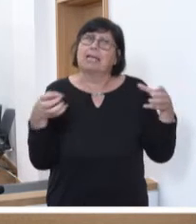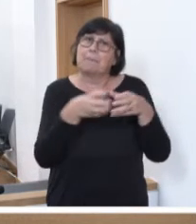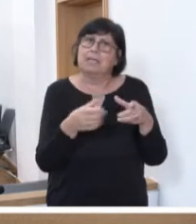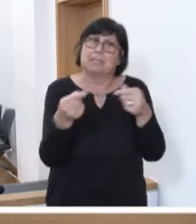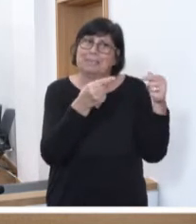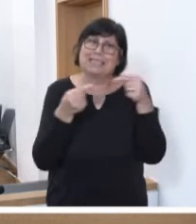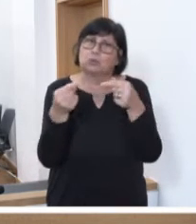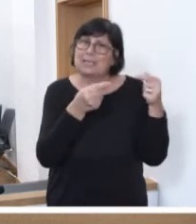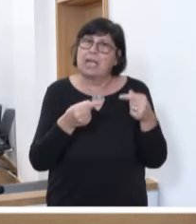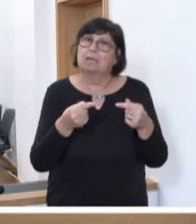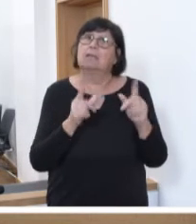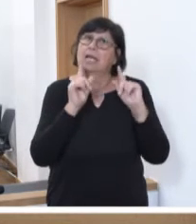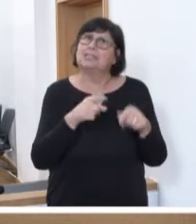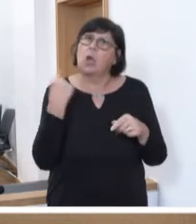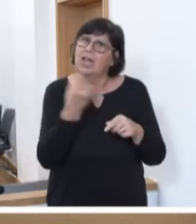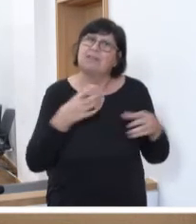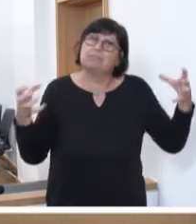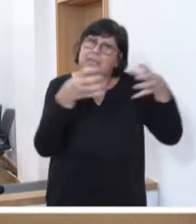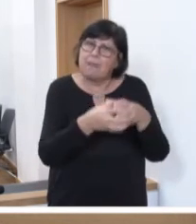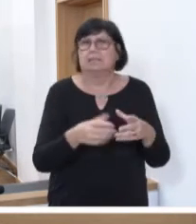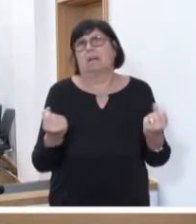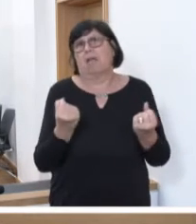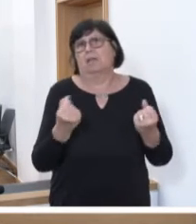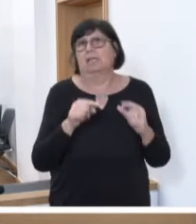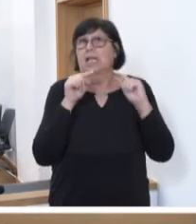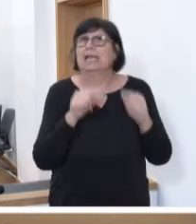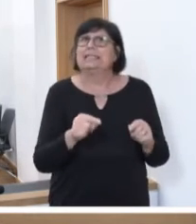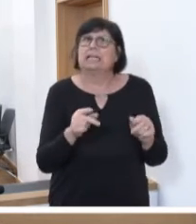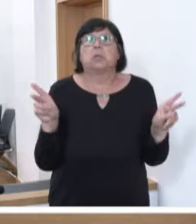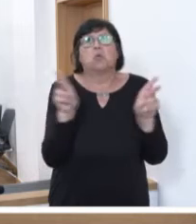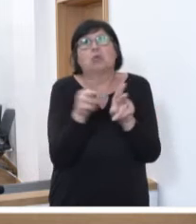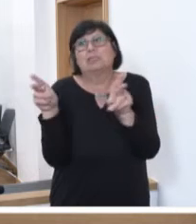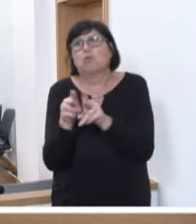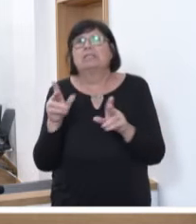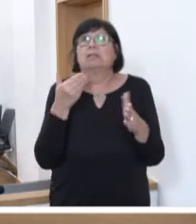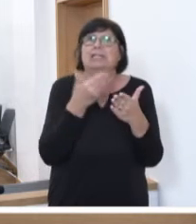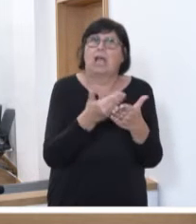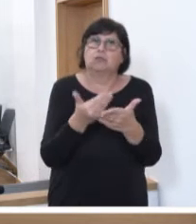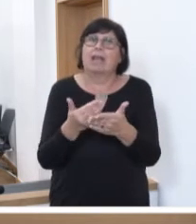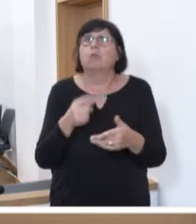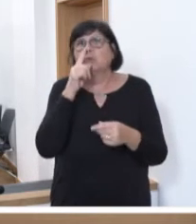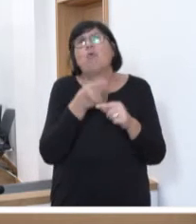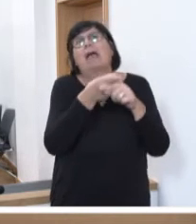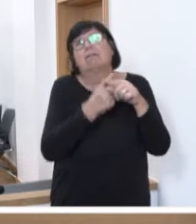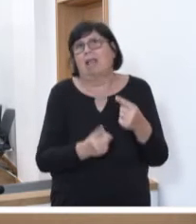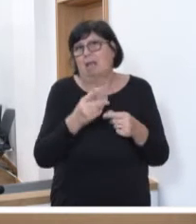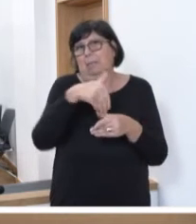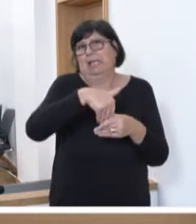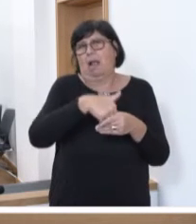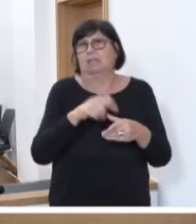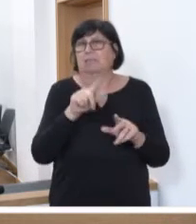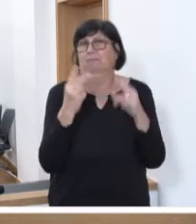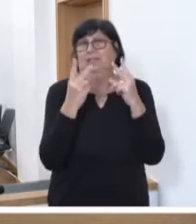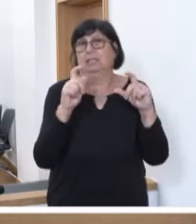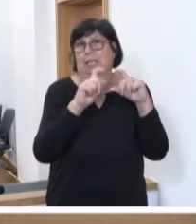diskutieren wollen, dann sollten wir das ganzheitlich tun. Diese verkürzte Darstellung, die Behandlung bloß eines kleinen Teilaspektes, das wird diesem wichtigen Thema hier